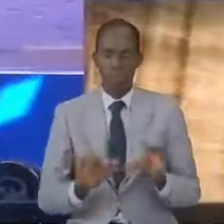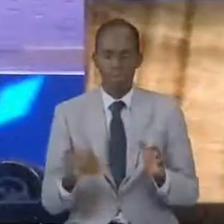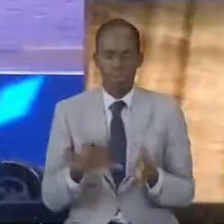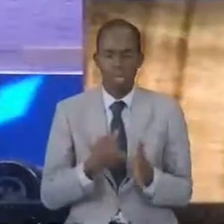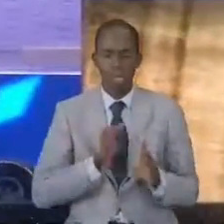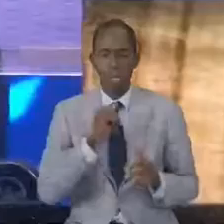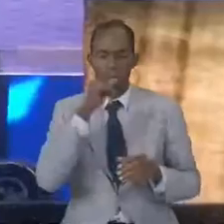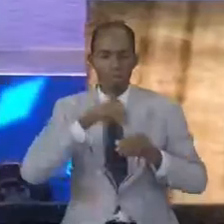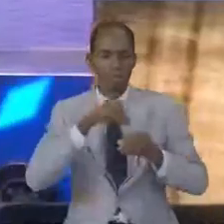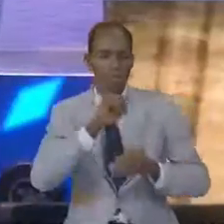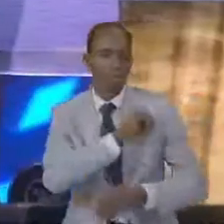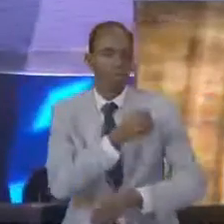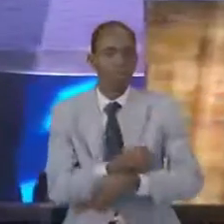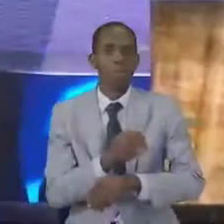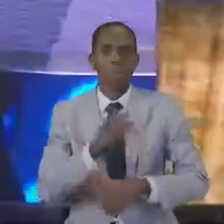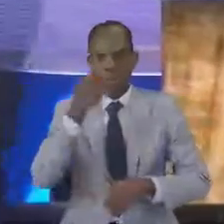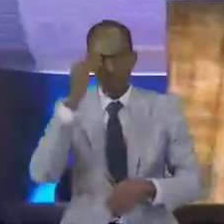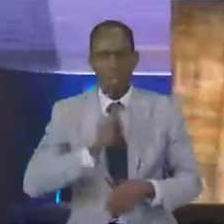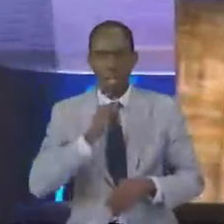suis je suis en position